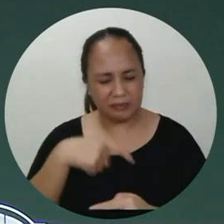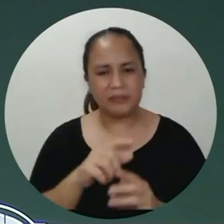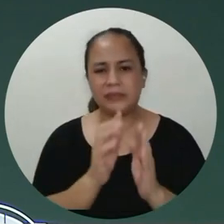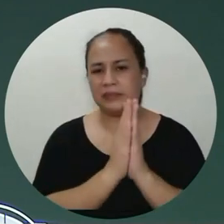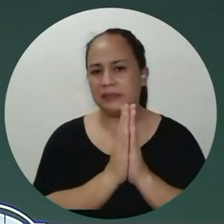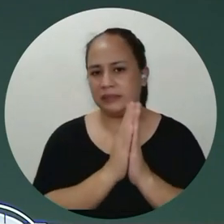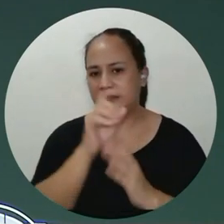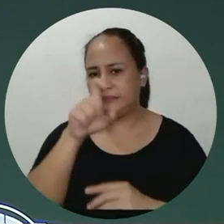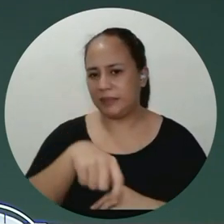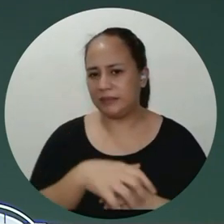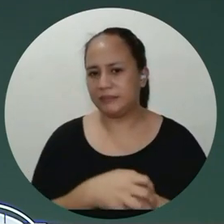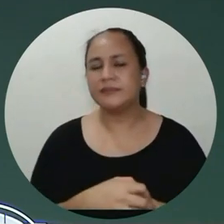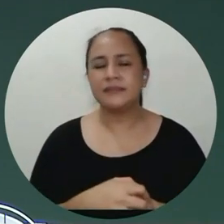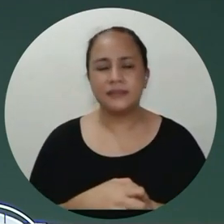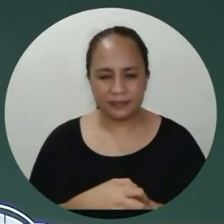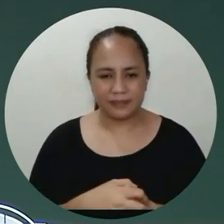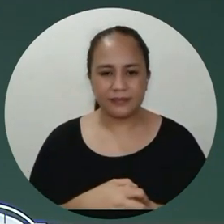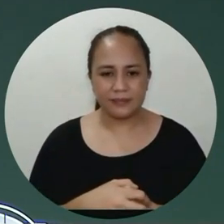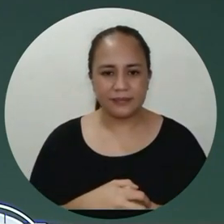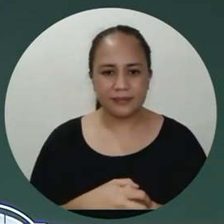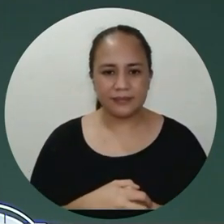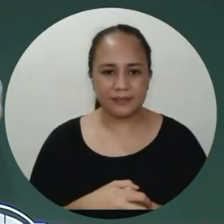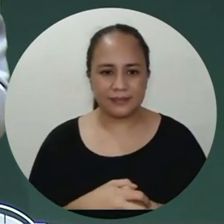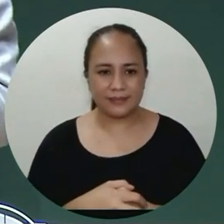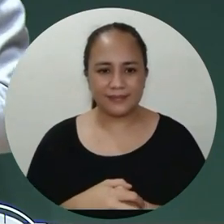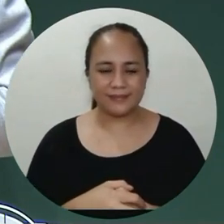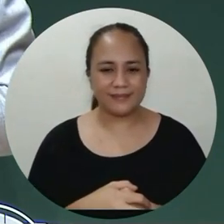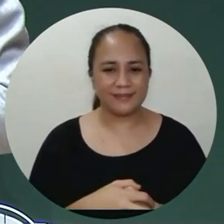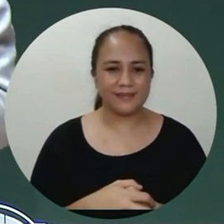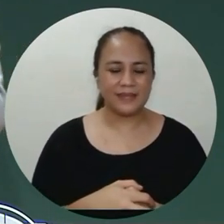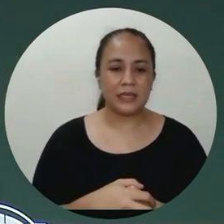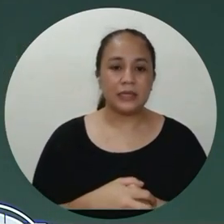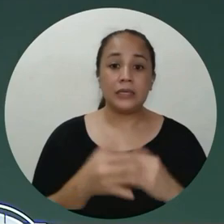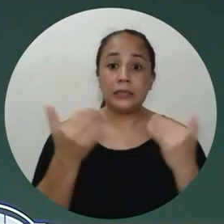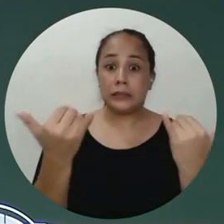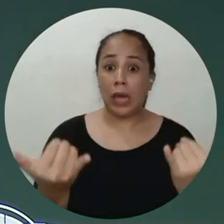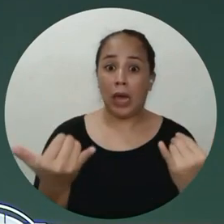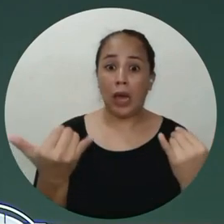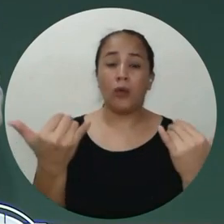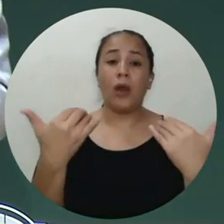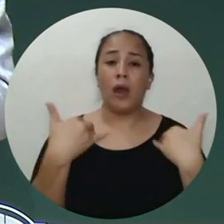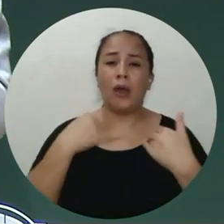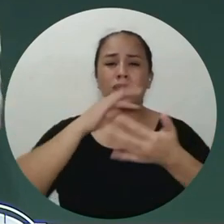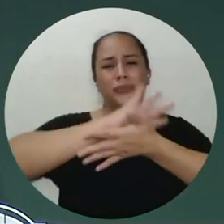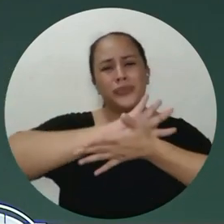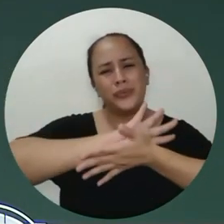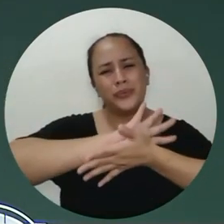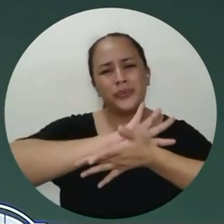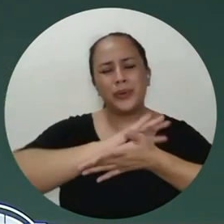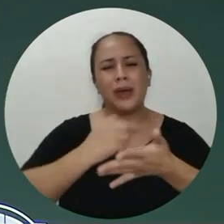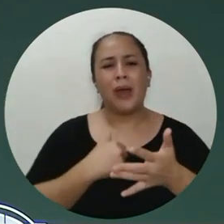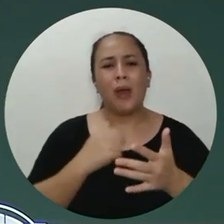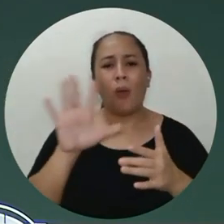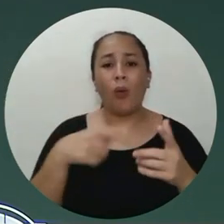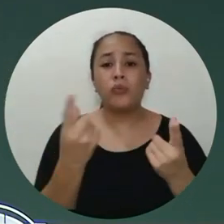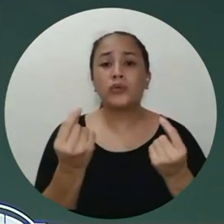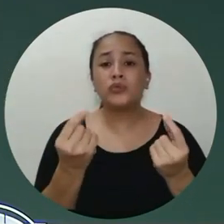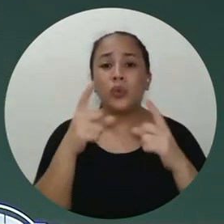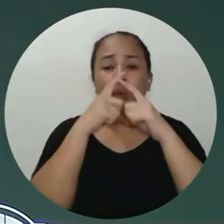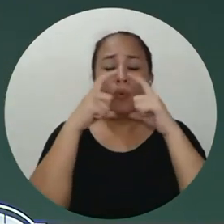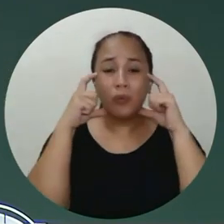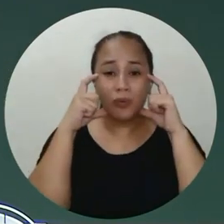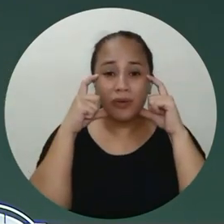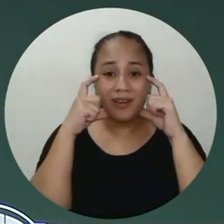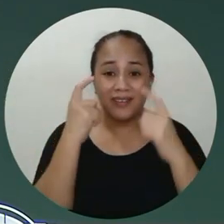코로나19로 인해 가지고 다 마스크를 다 쓰고 있잖아요. So these days because of the COVID-19 pandemic everyone wears a mask. 마스크만 잘